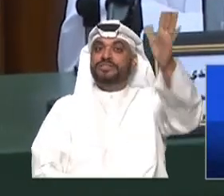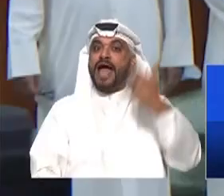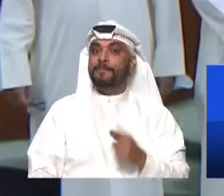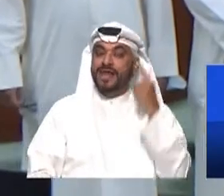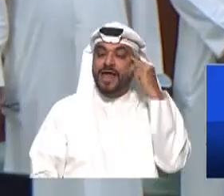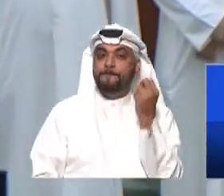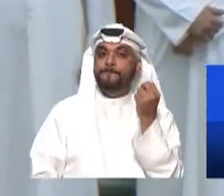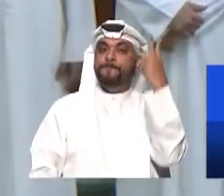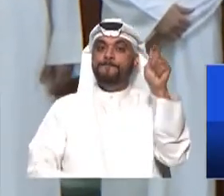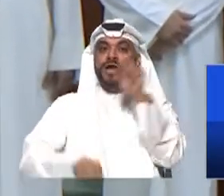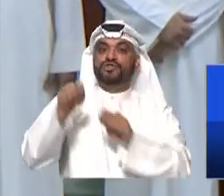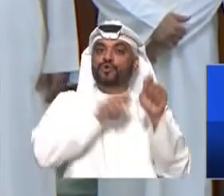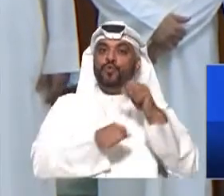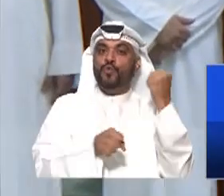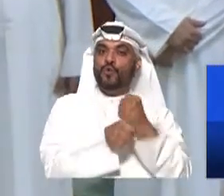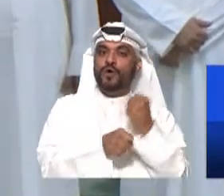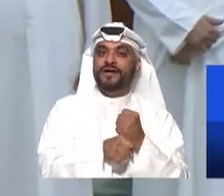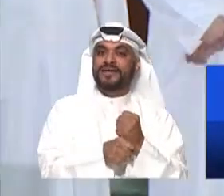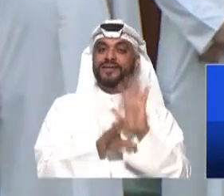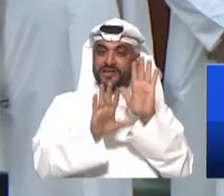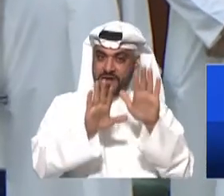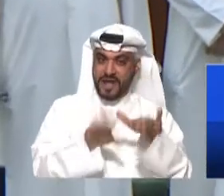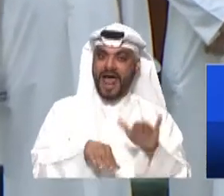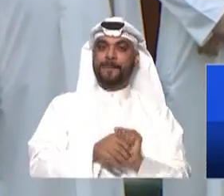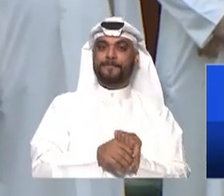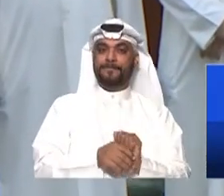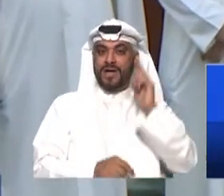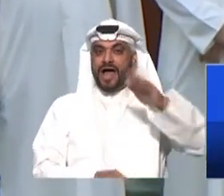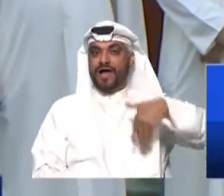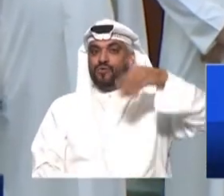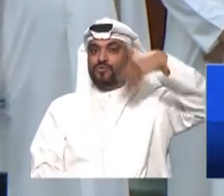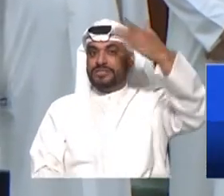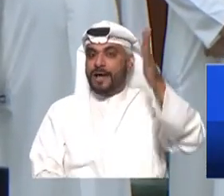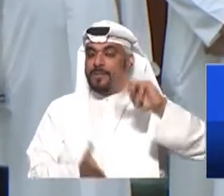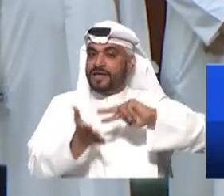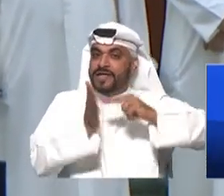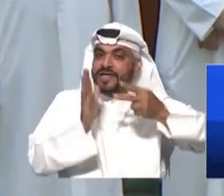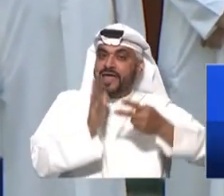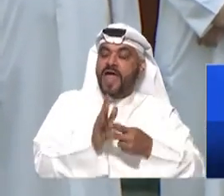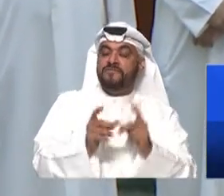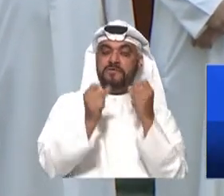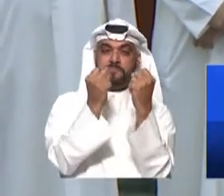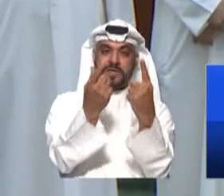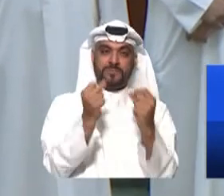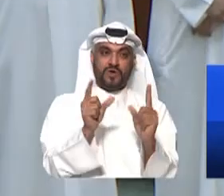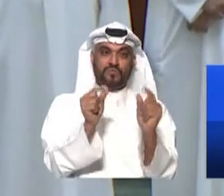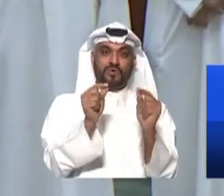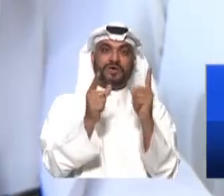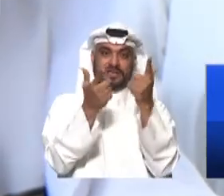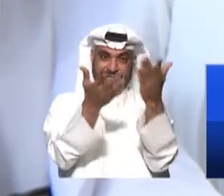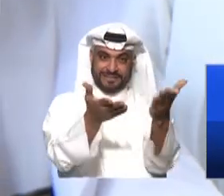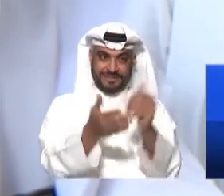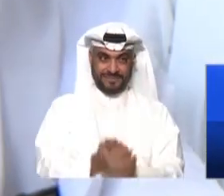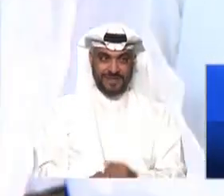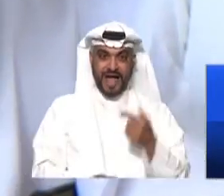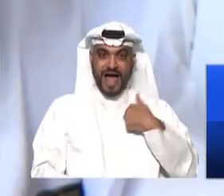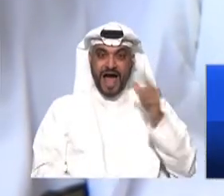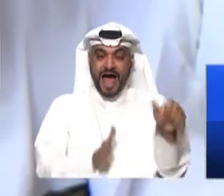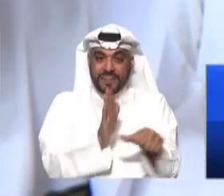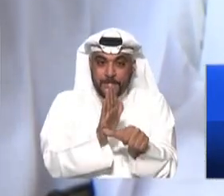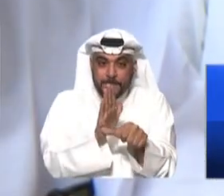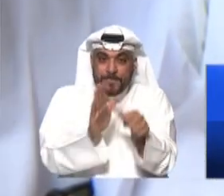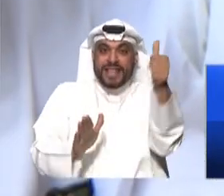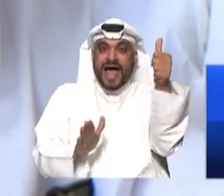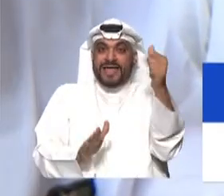أجواء تعكس حرص المجلس البلدي ووزارة النفط على خلق بيئة عمل وإنجاز. هذه المبادرة أتت من